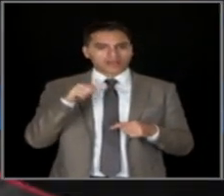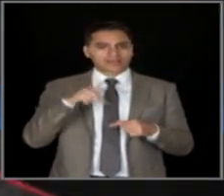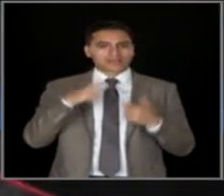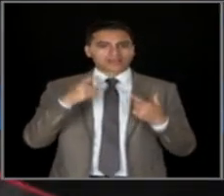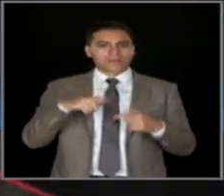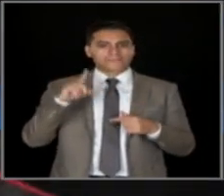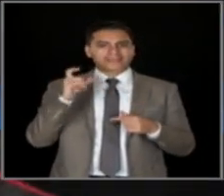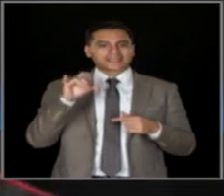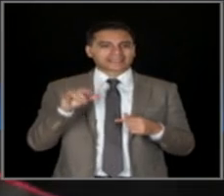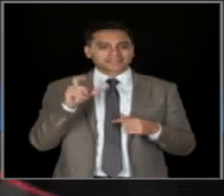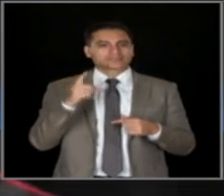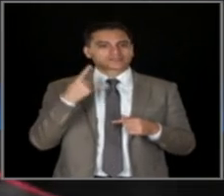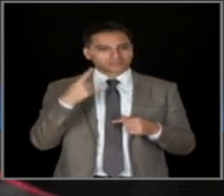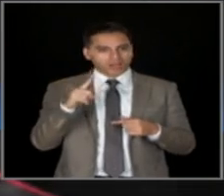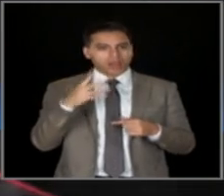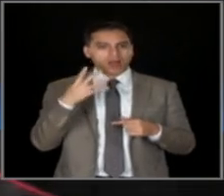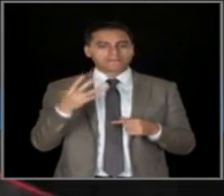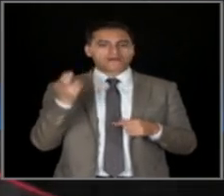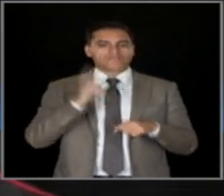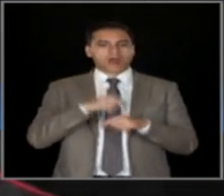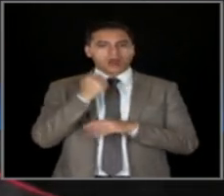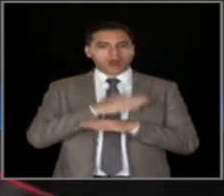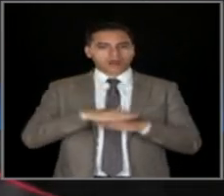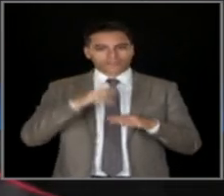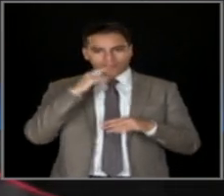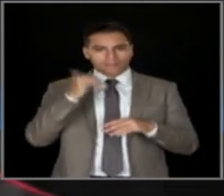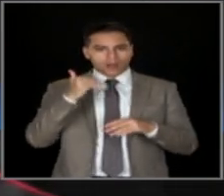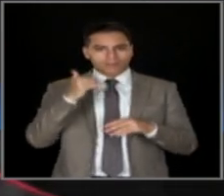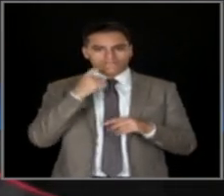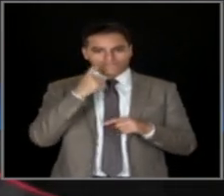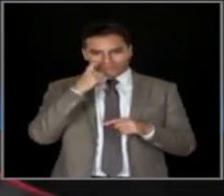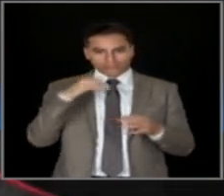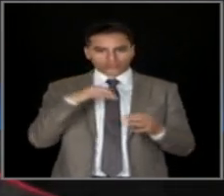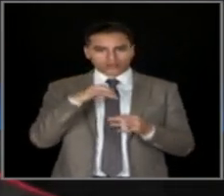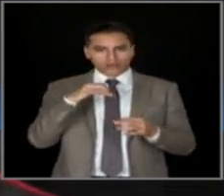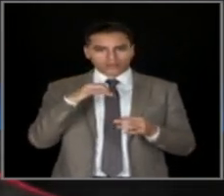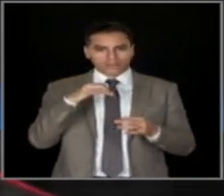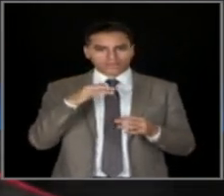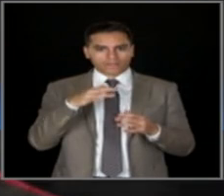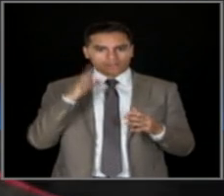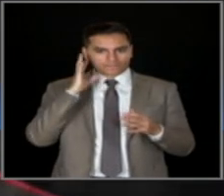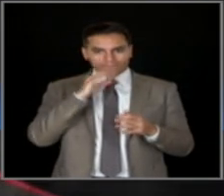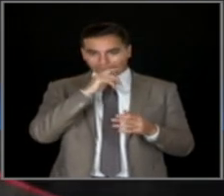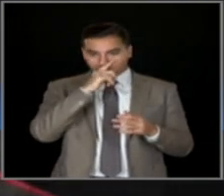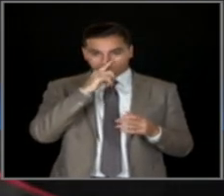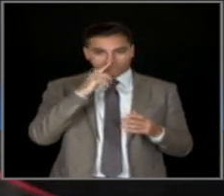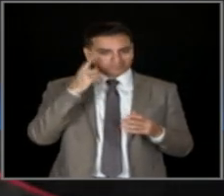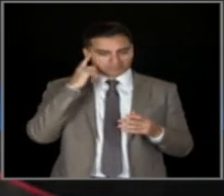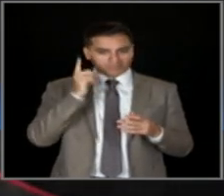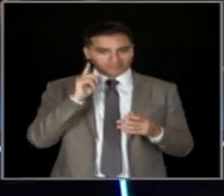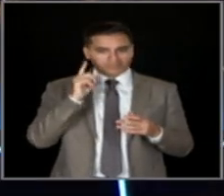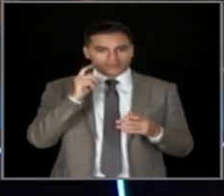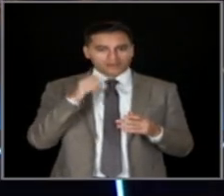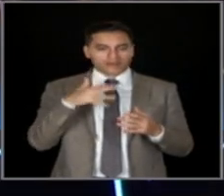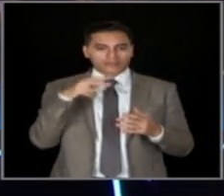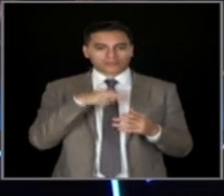بنين؟ جمهوري. صح. الأرض بتتكلم عربي، أغنية الفنان وموسيقار راحل، فمن هو؟ بس. ما هو